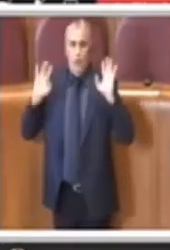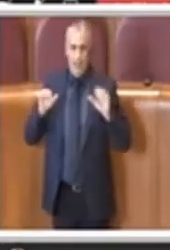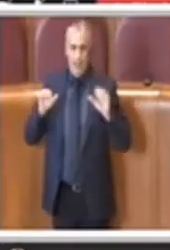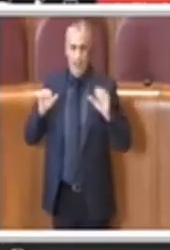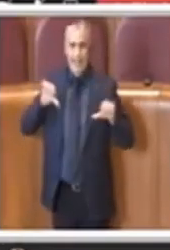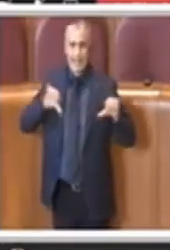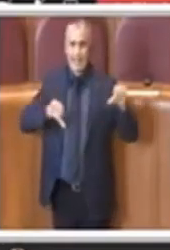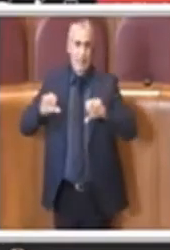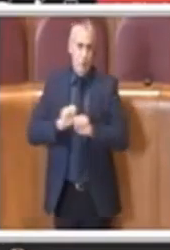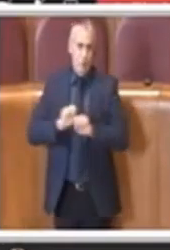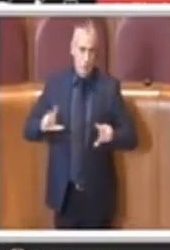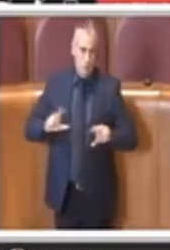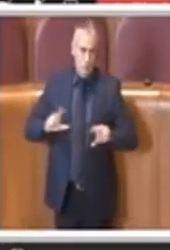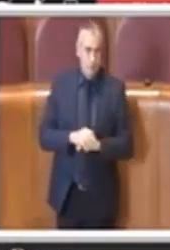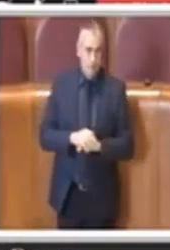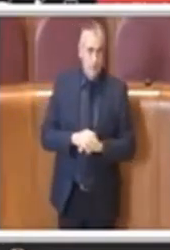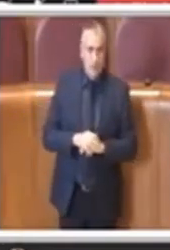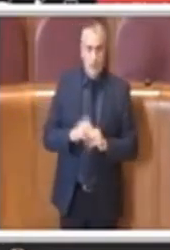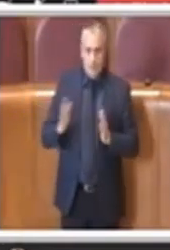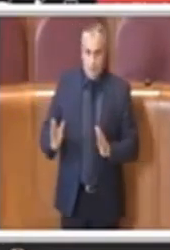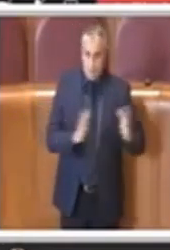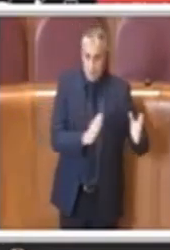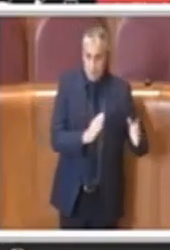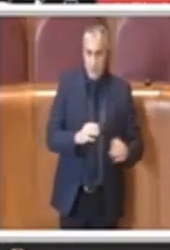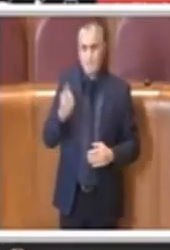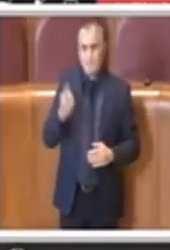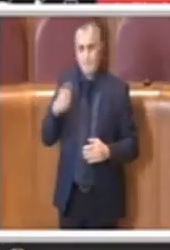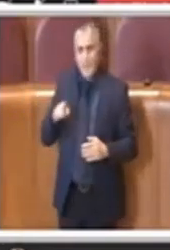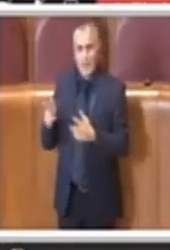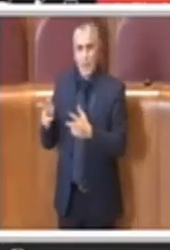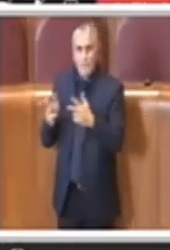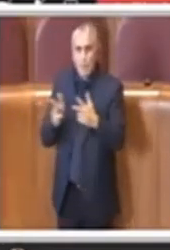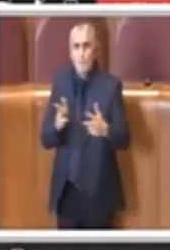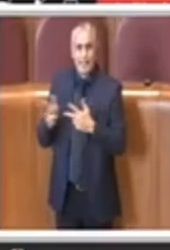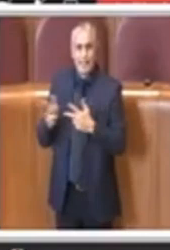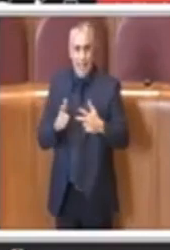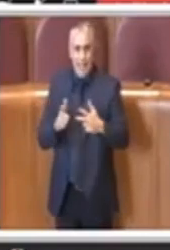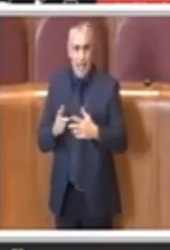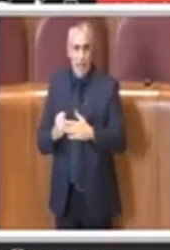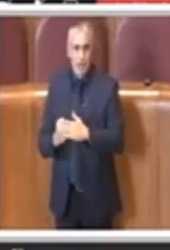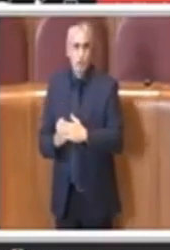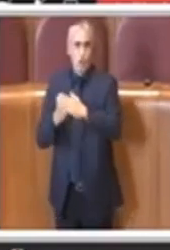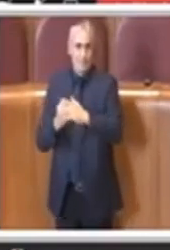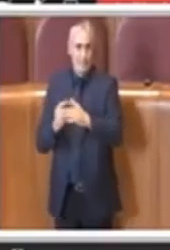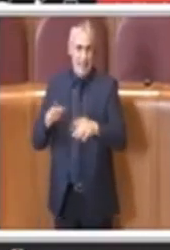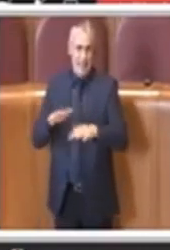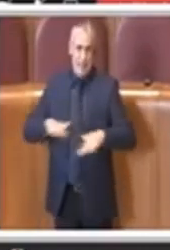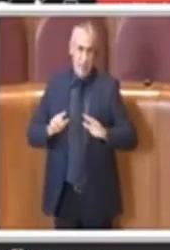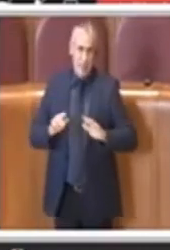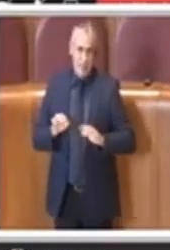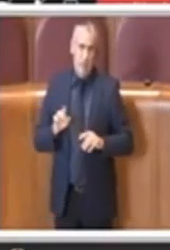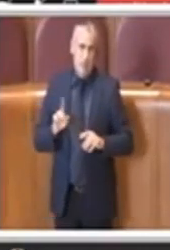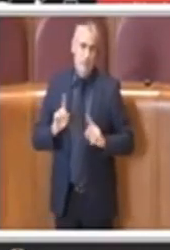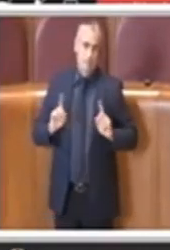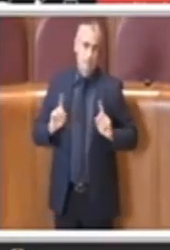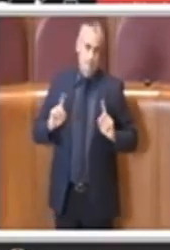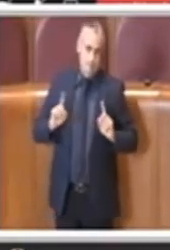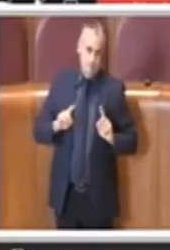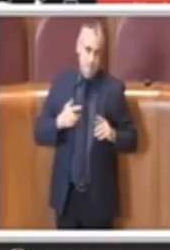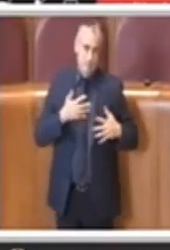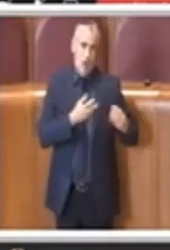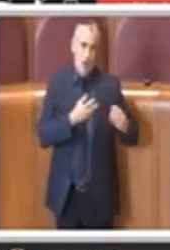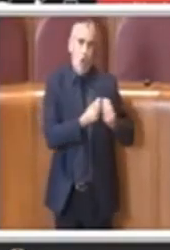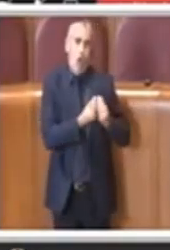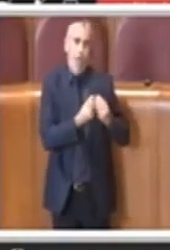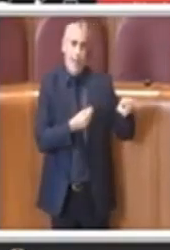vorrei toccare i punti sulla mobilità sostenibile, che, come ha già detto il collega Di Palma e come saprà molto meglio di me